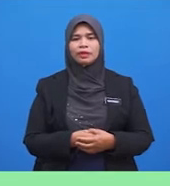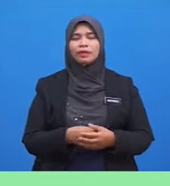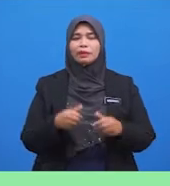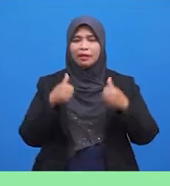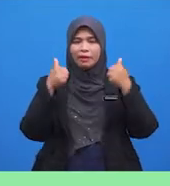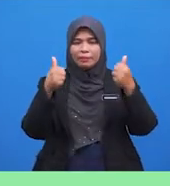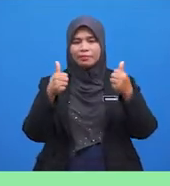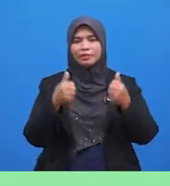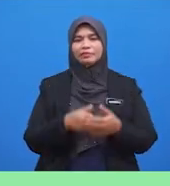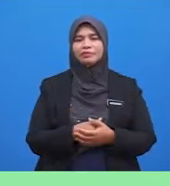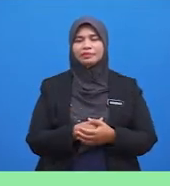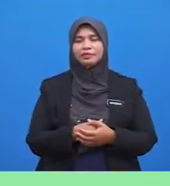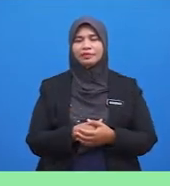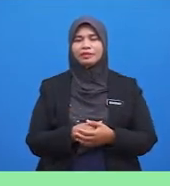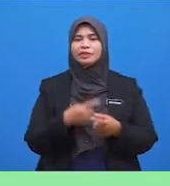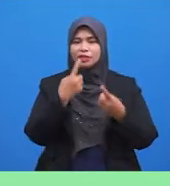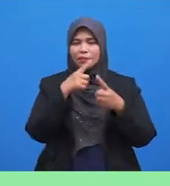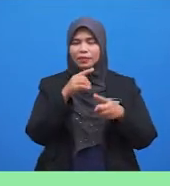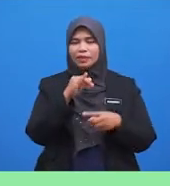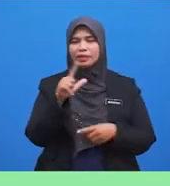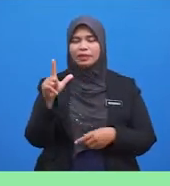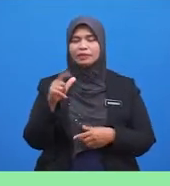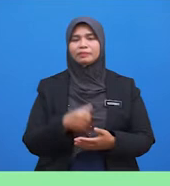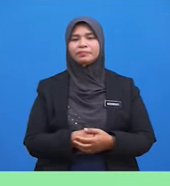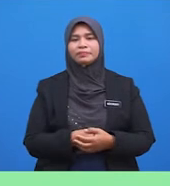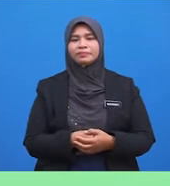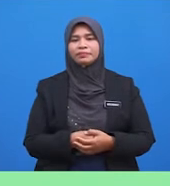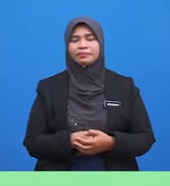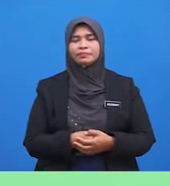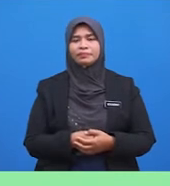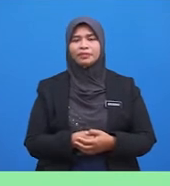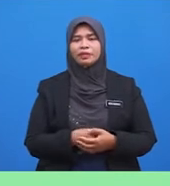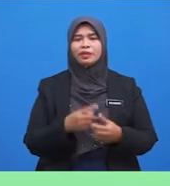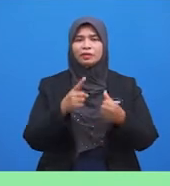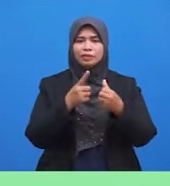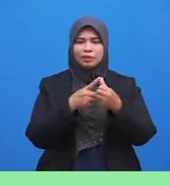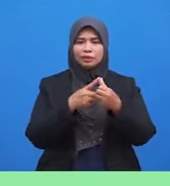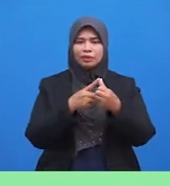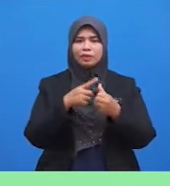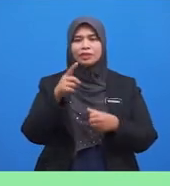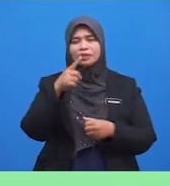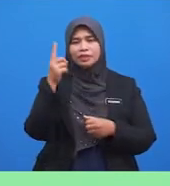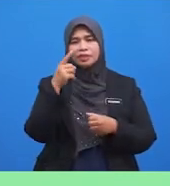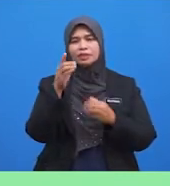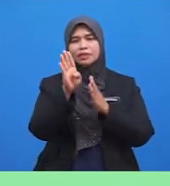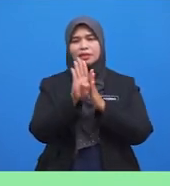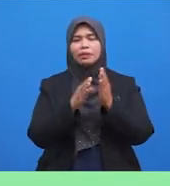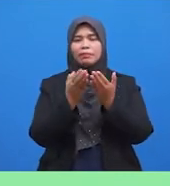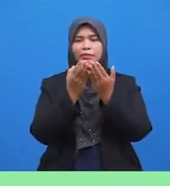Wah, hebat! Jawapannya ialah pertama,